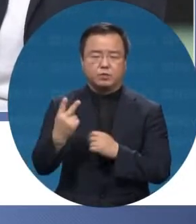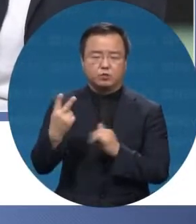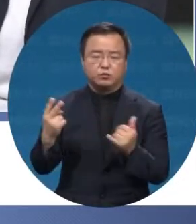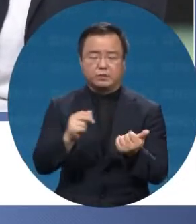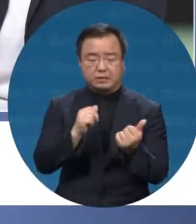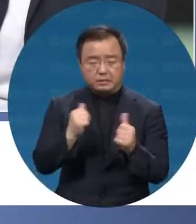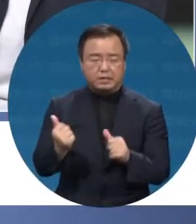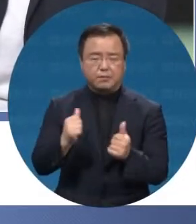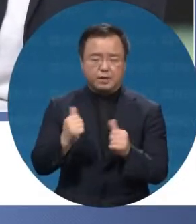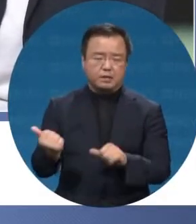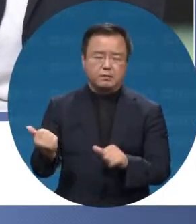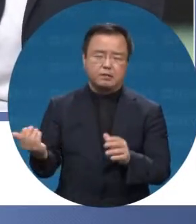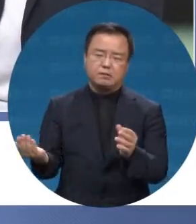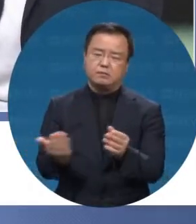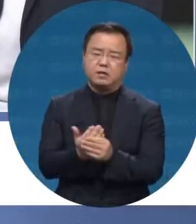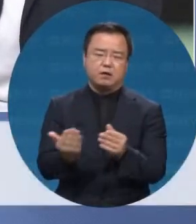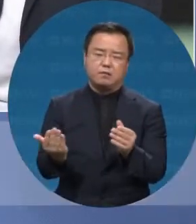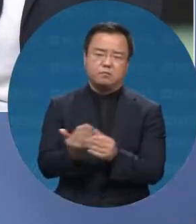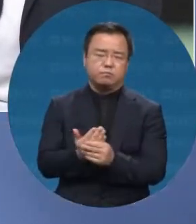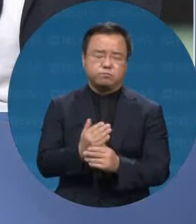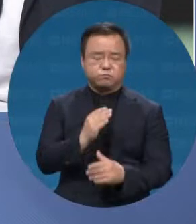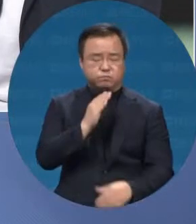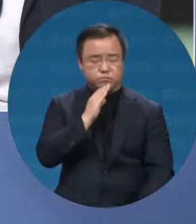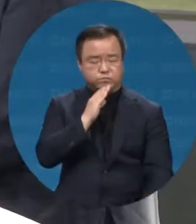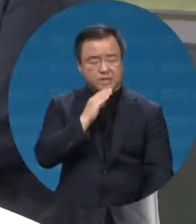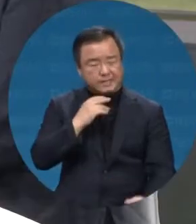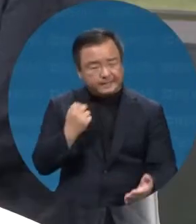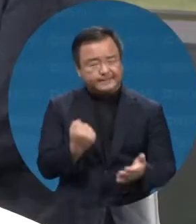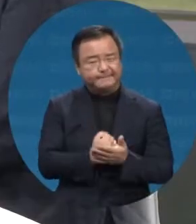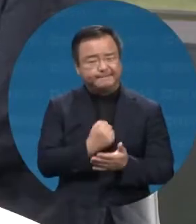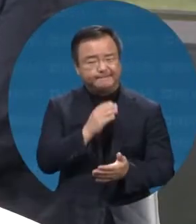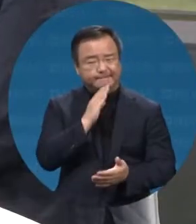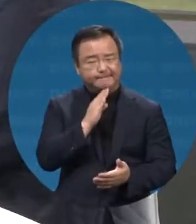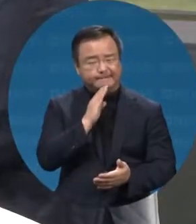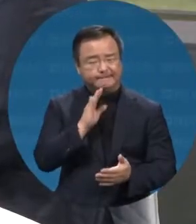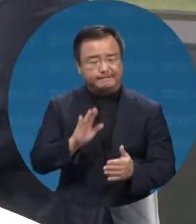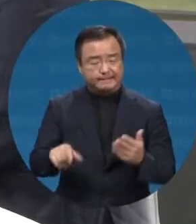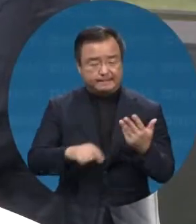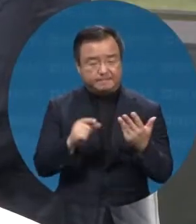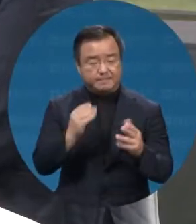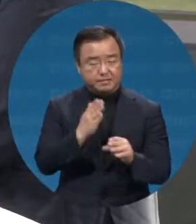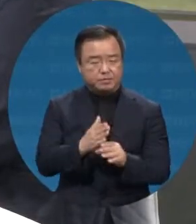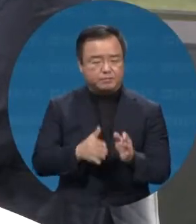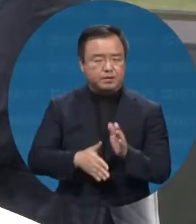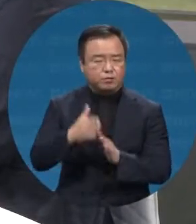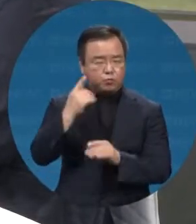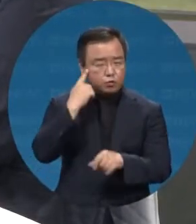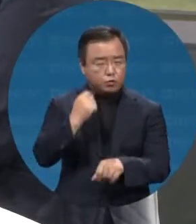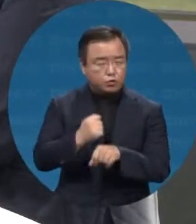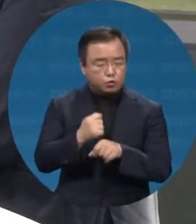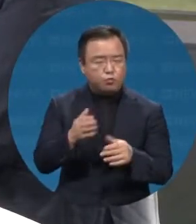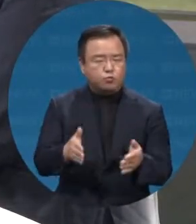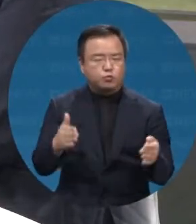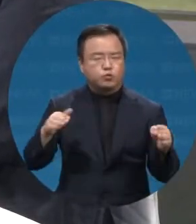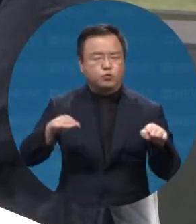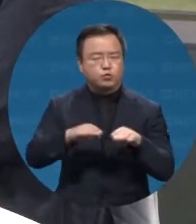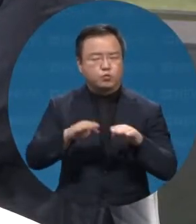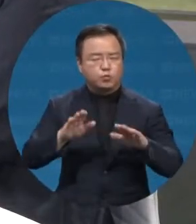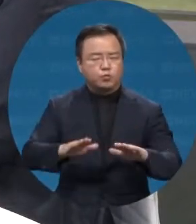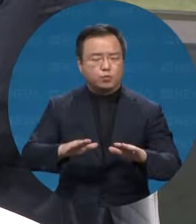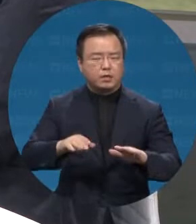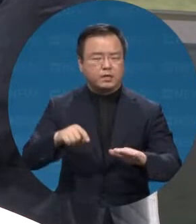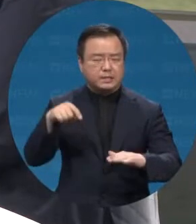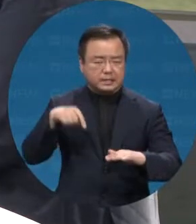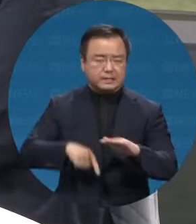이어지고 있습니다 참 안타깝습니다 지난달에 한국 도시연구소에서 우리 소장님 계신 연구소죠 여기서